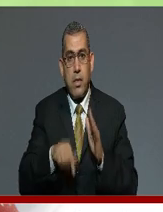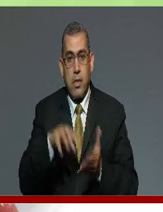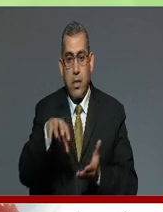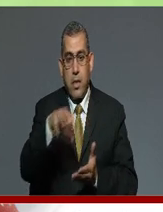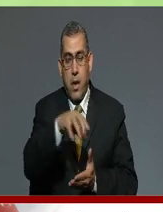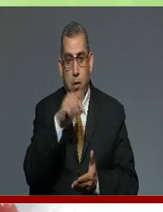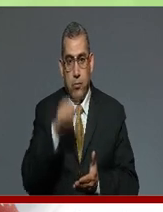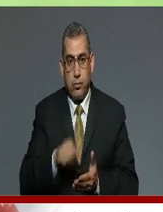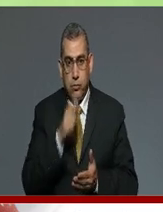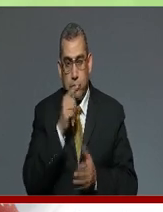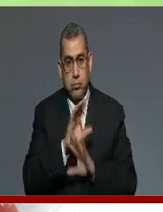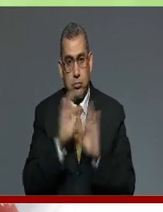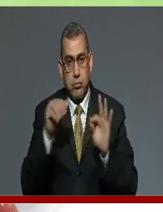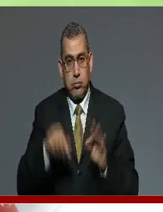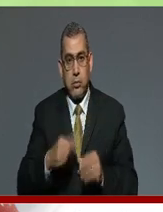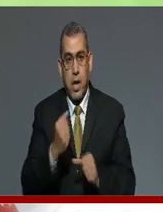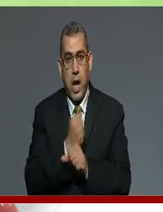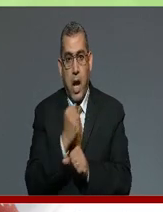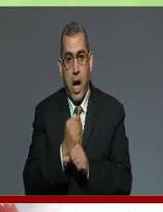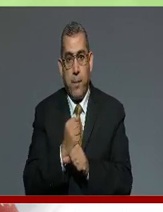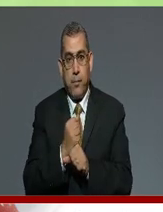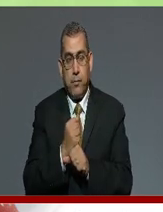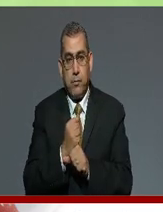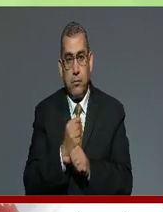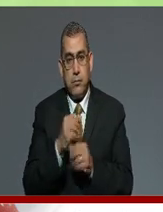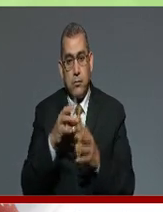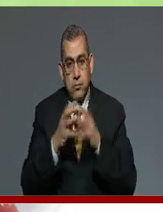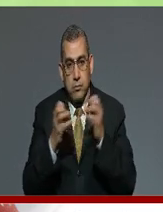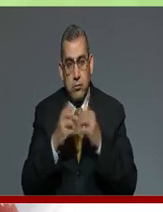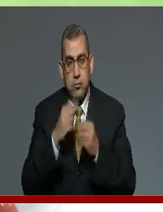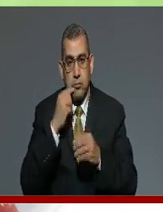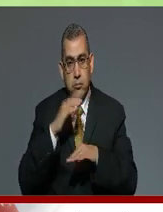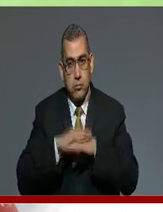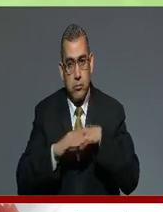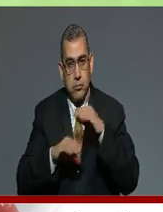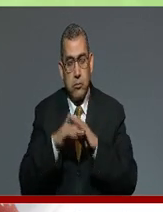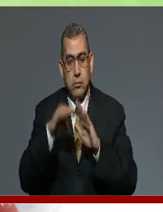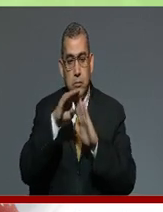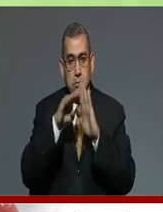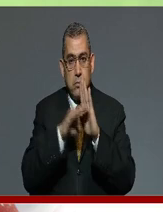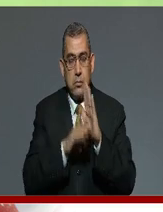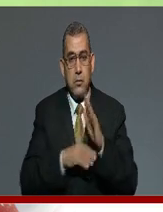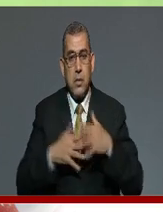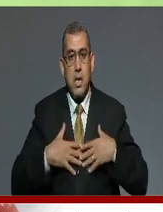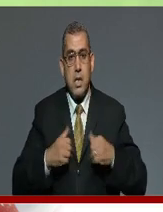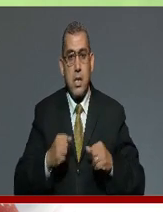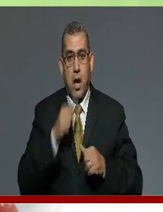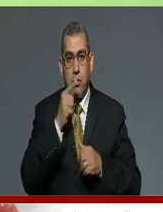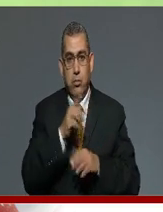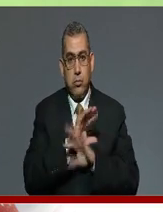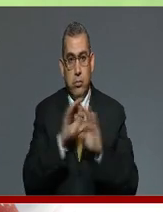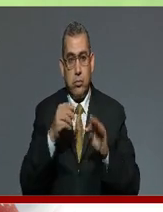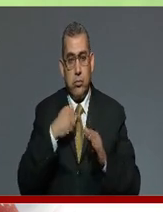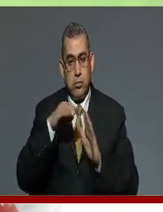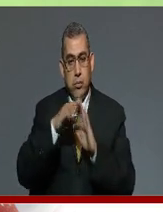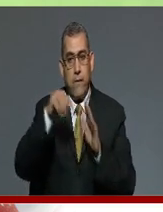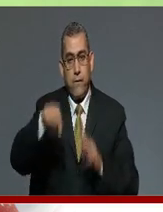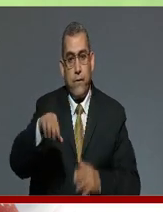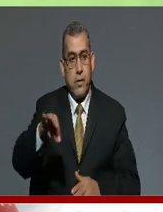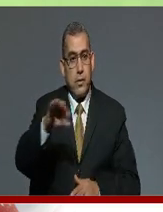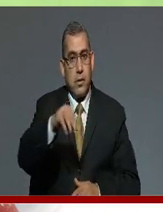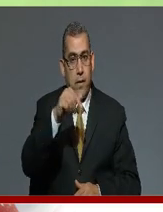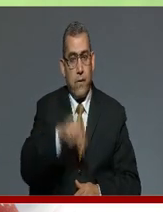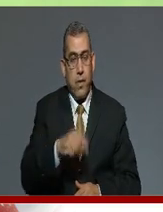تستخدم احد هذه النقاط لبناء نظامها للصحه العامه الكثير من الدول كانت تركز